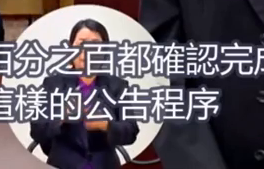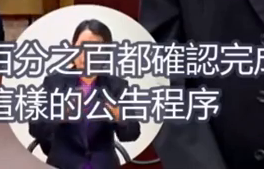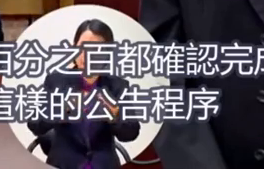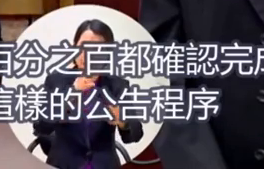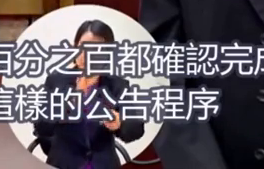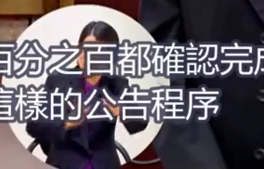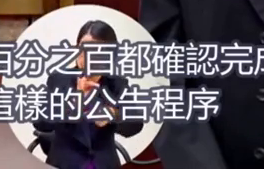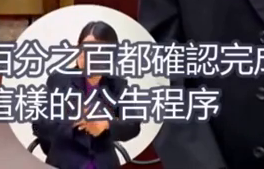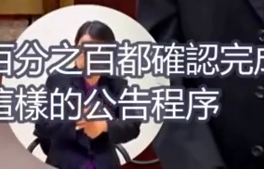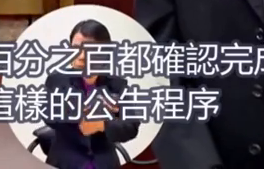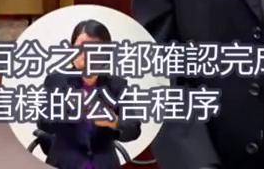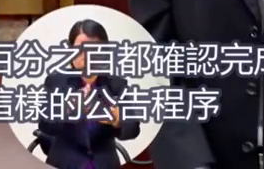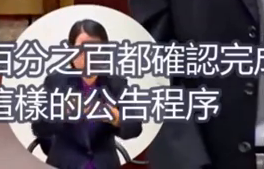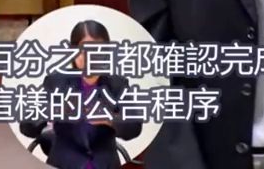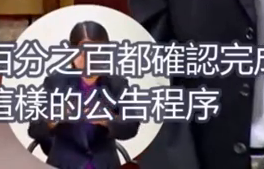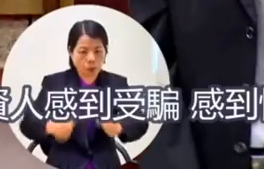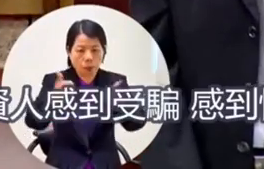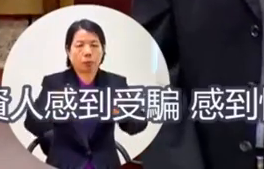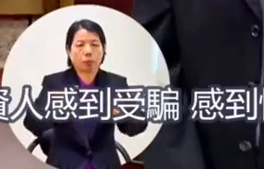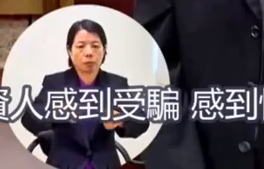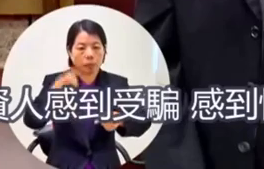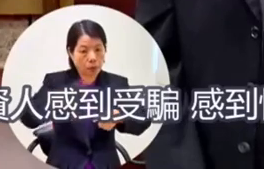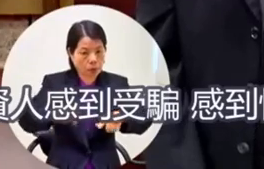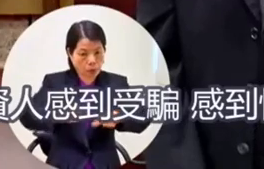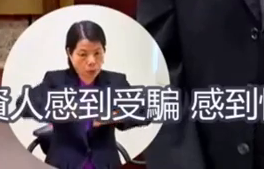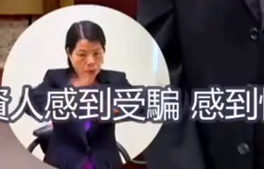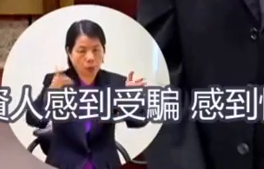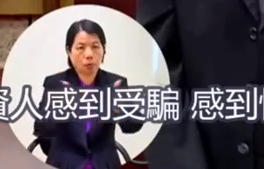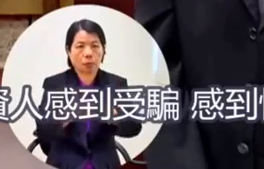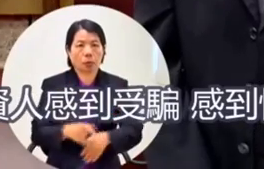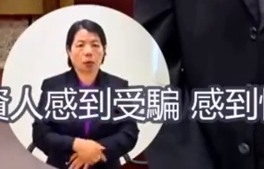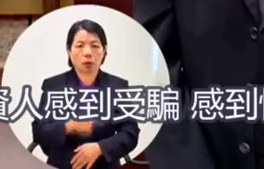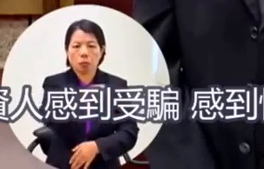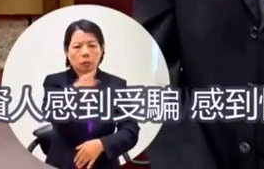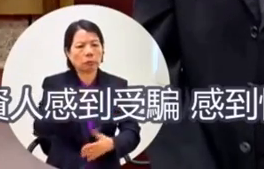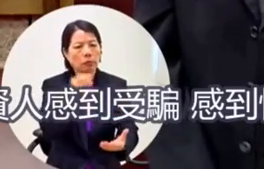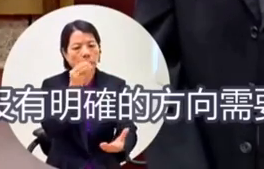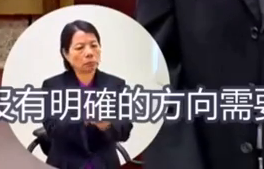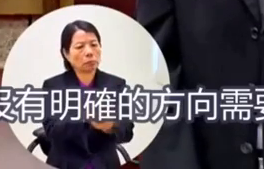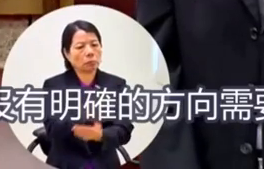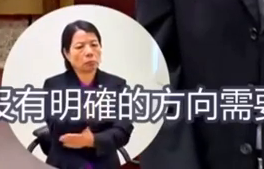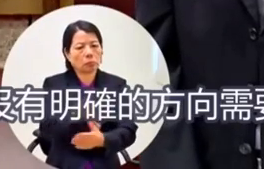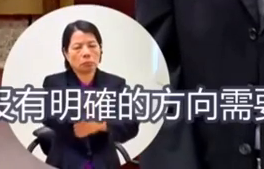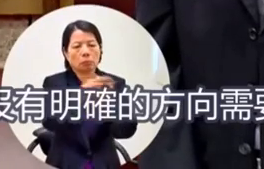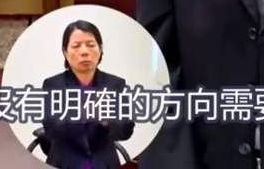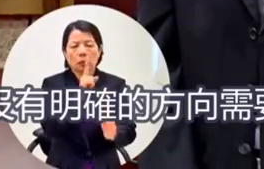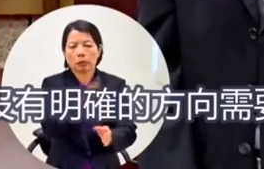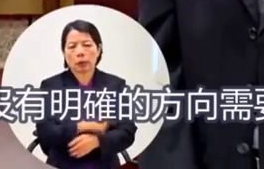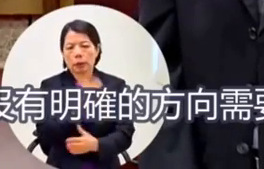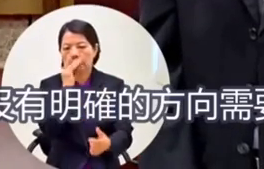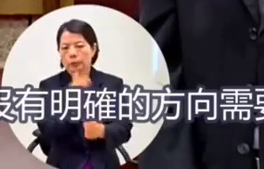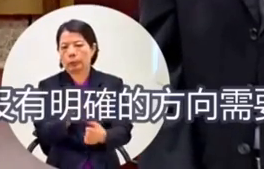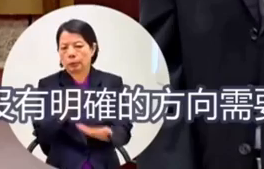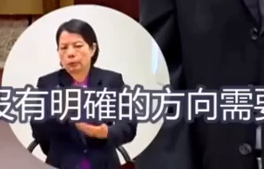100%都确认完成再做这样公告程序，才不会让投资人感到受骗，感到惶恐，感到不知道那有